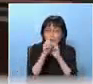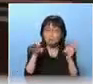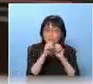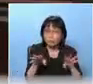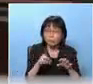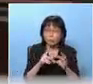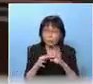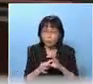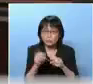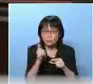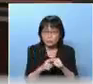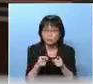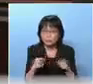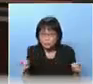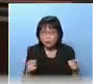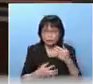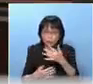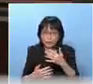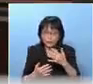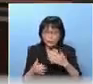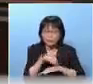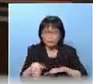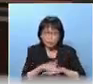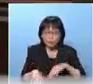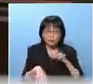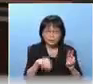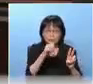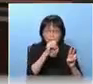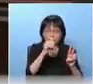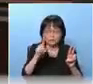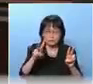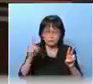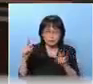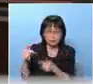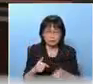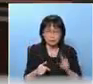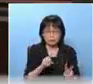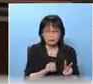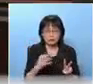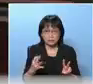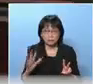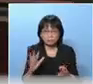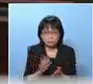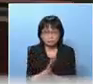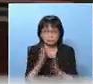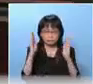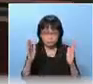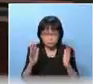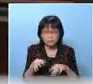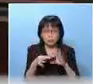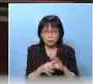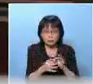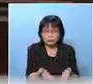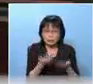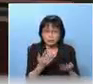中長期的規劃2021年至2035年當中，亦都是提及到氫能的產業